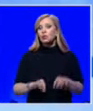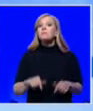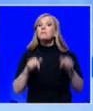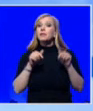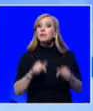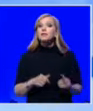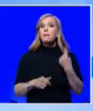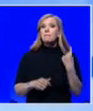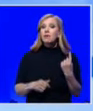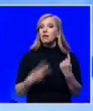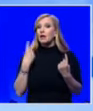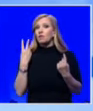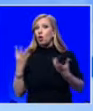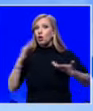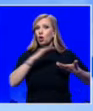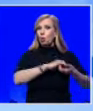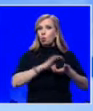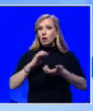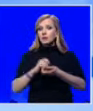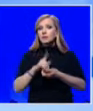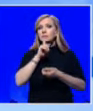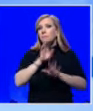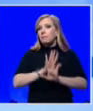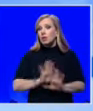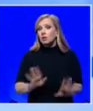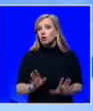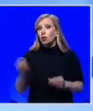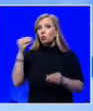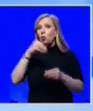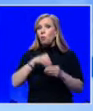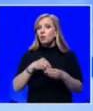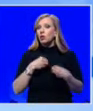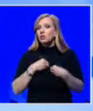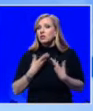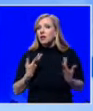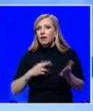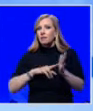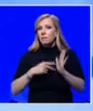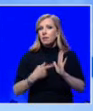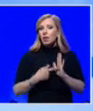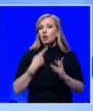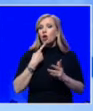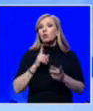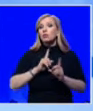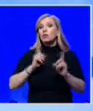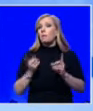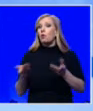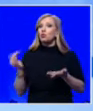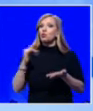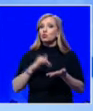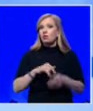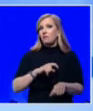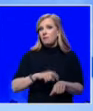по численост коалиции запазиха мълчание и допълниха усещането за някакъв план, на който още не му е дошло